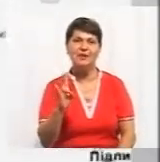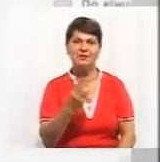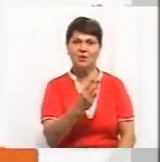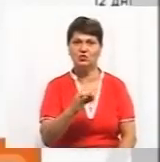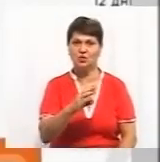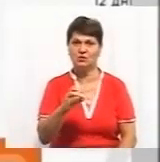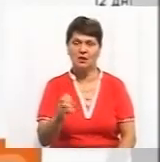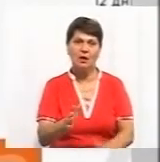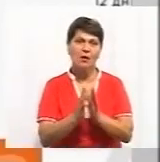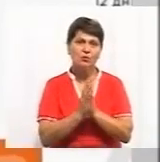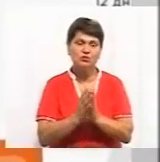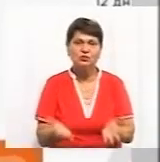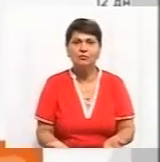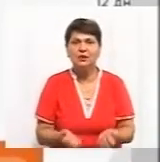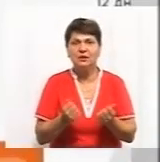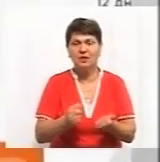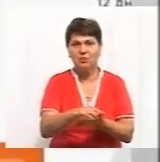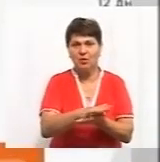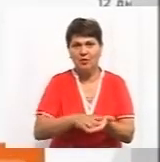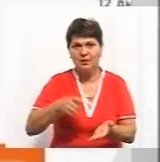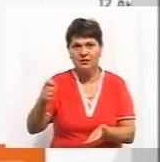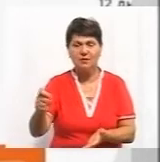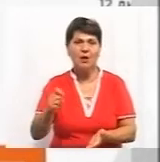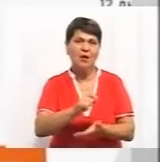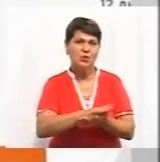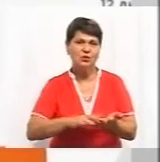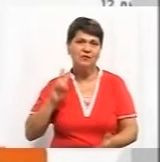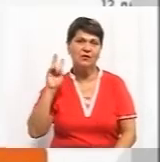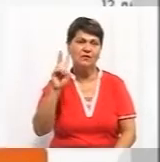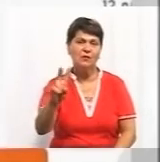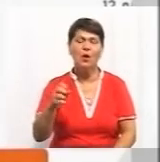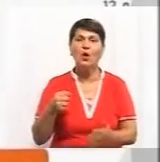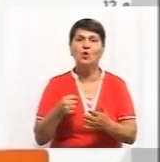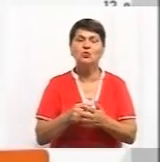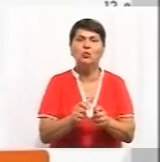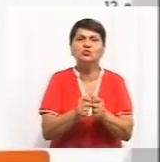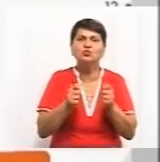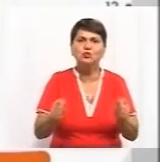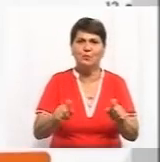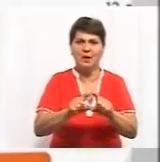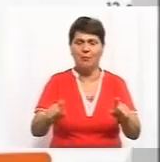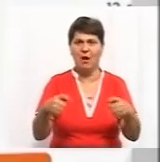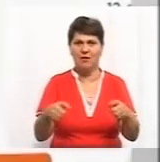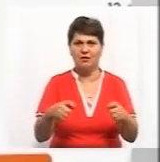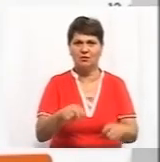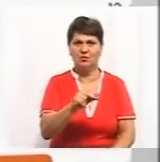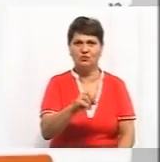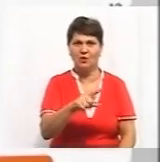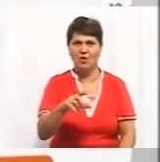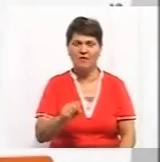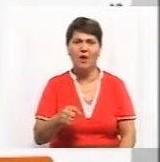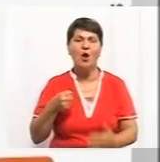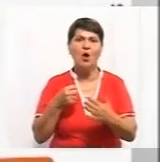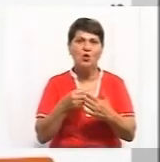шосе. Прошу підтримати петицію про продовження тролейбусів, які їдуть до супермаркету по вулиці Чехова, до житлового комплексу по